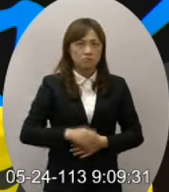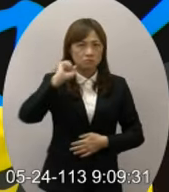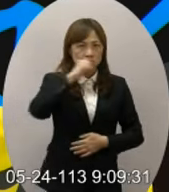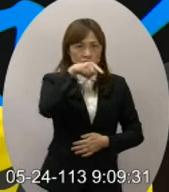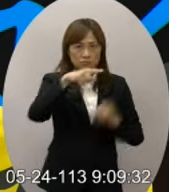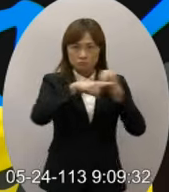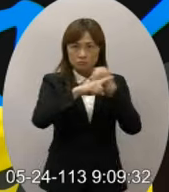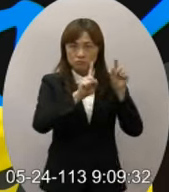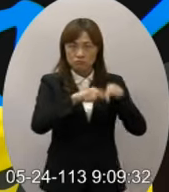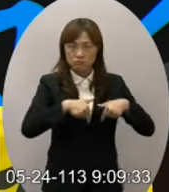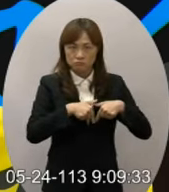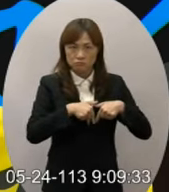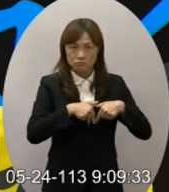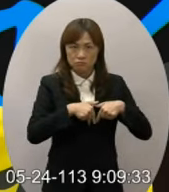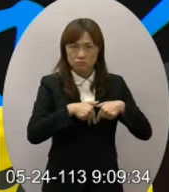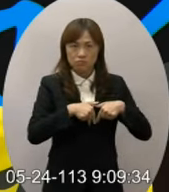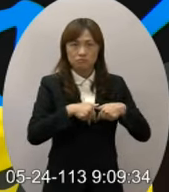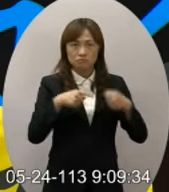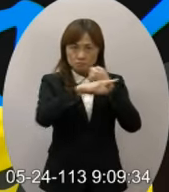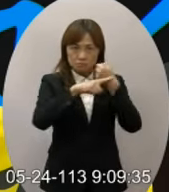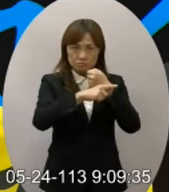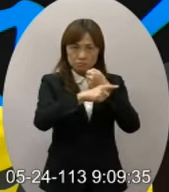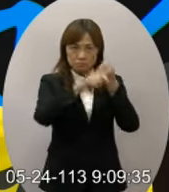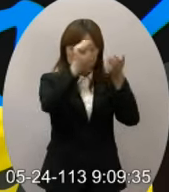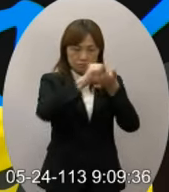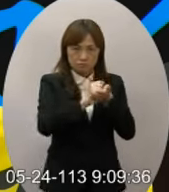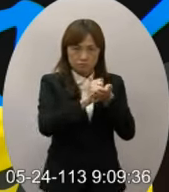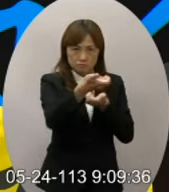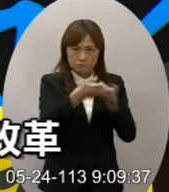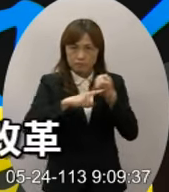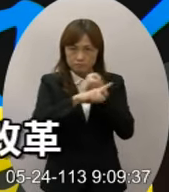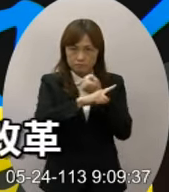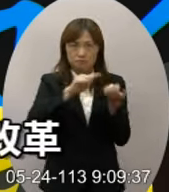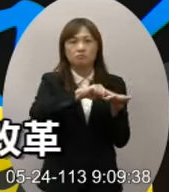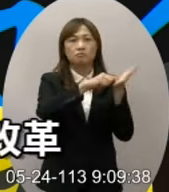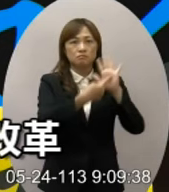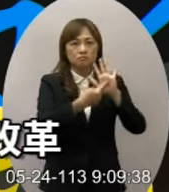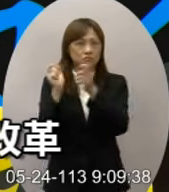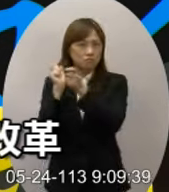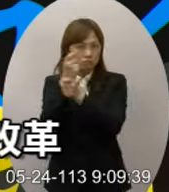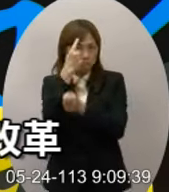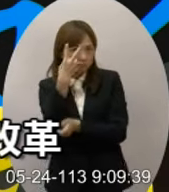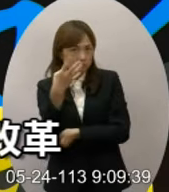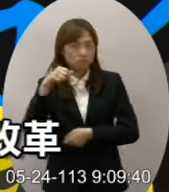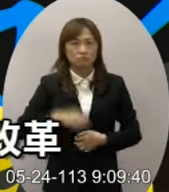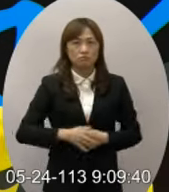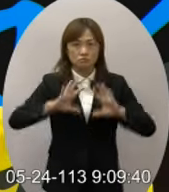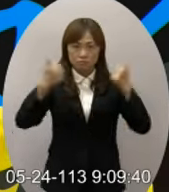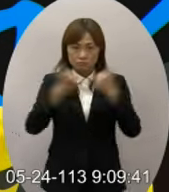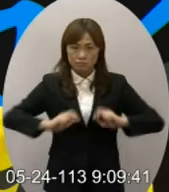心 TPOC 最新的资料跟分析，对于最近这几天国会改革跟反